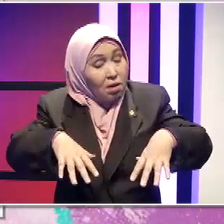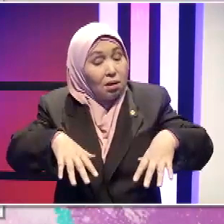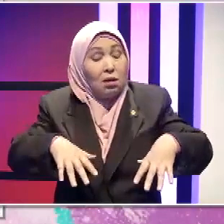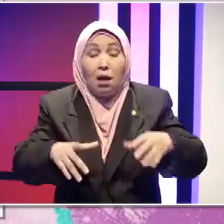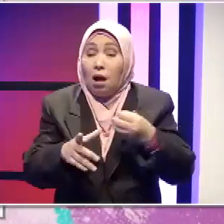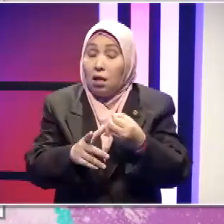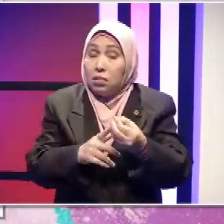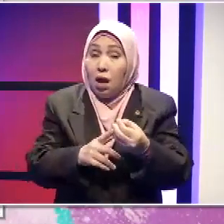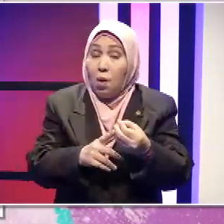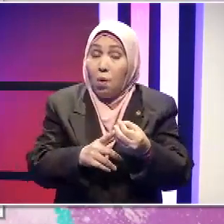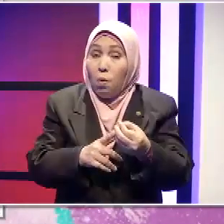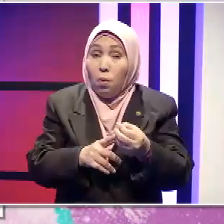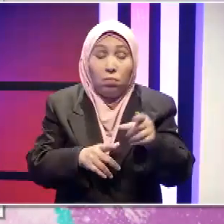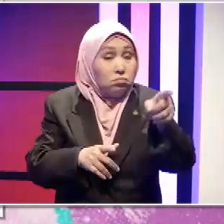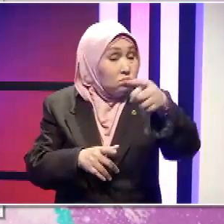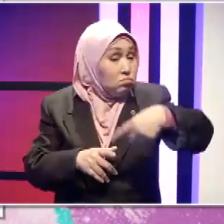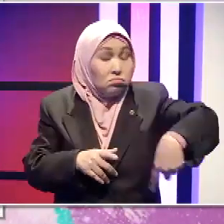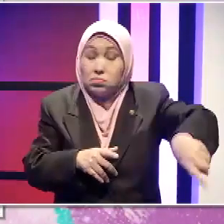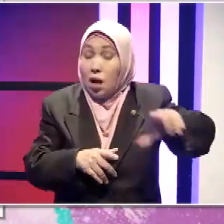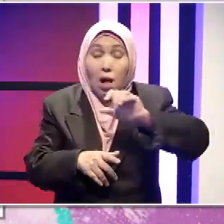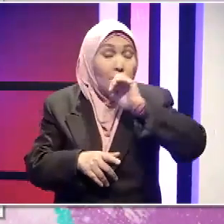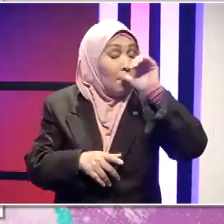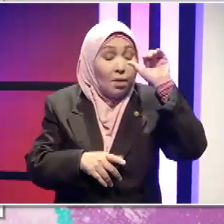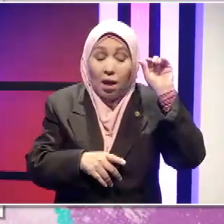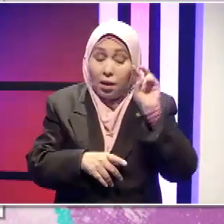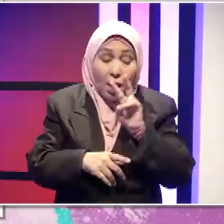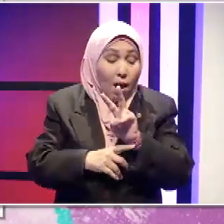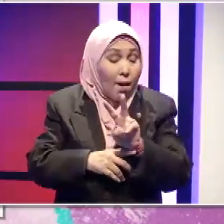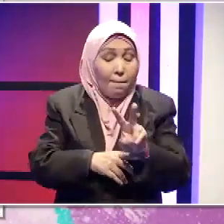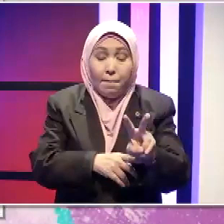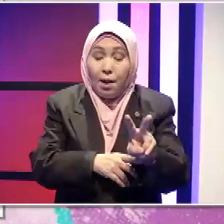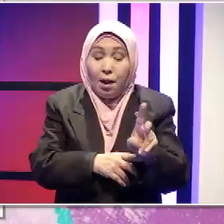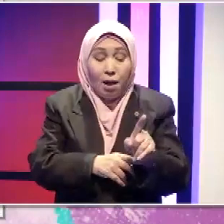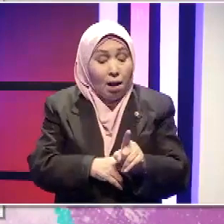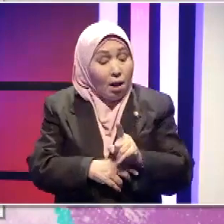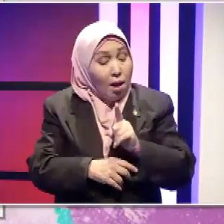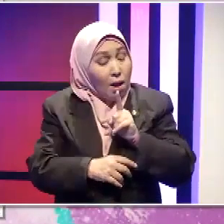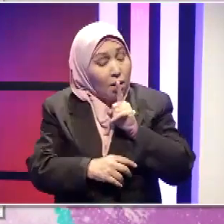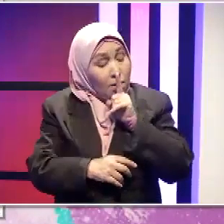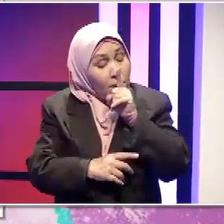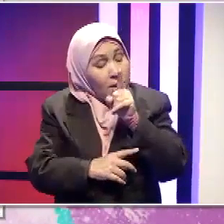za6 azoom Latjuba fleetwood